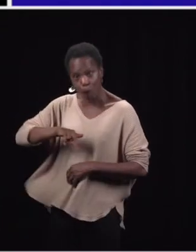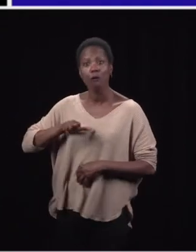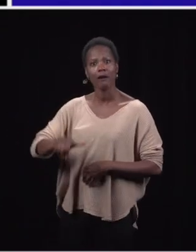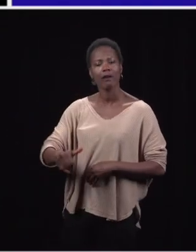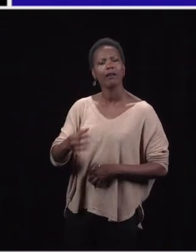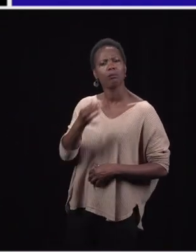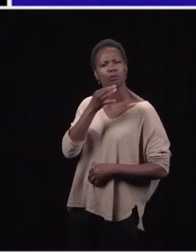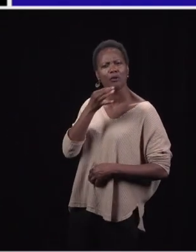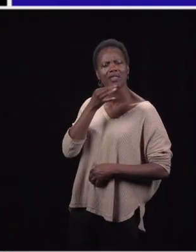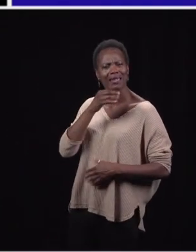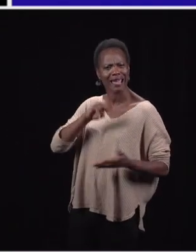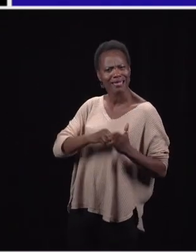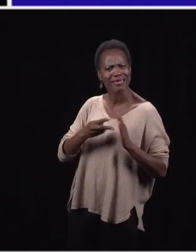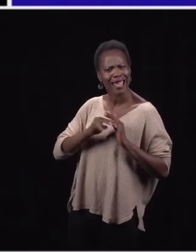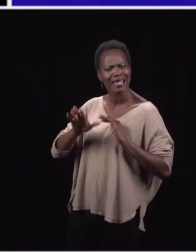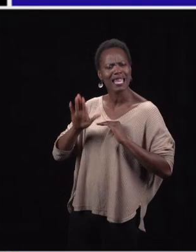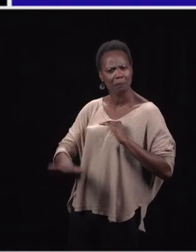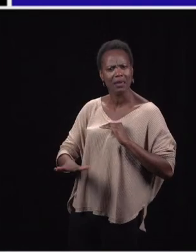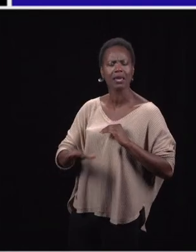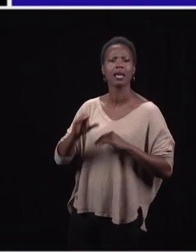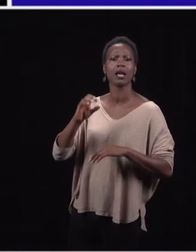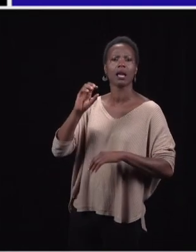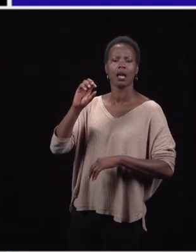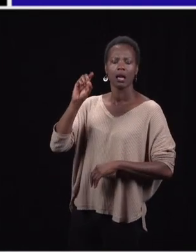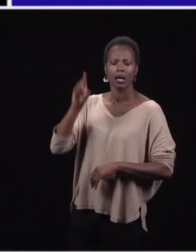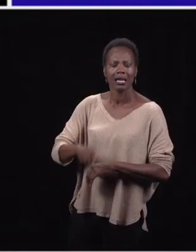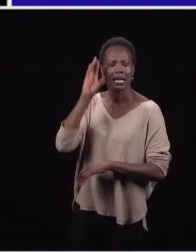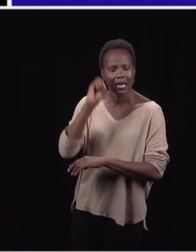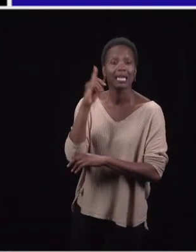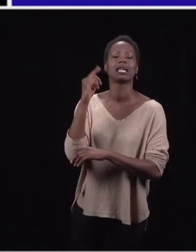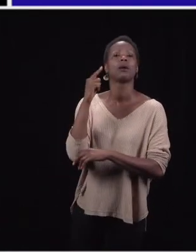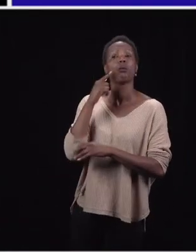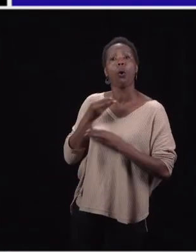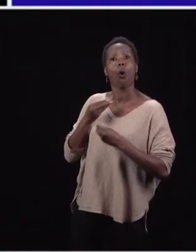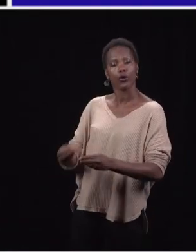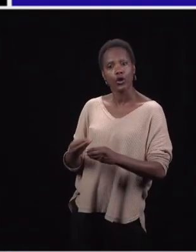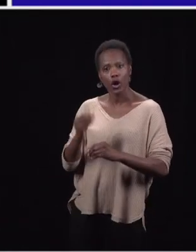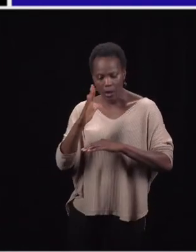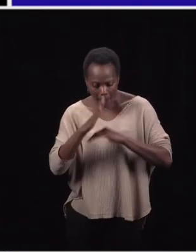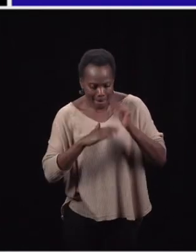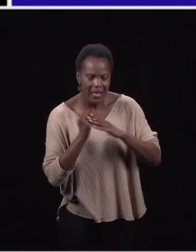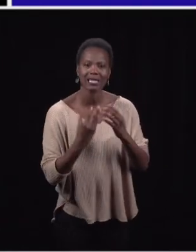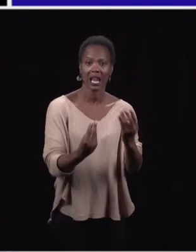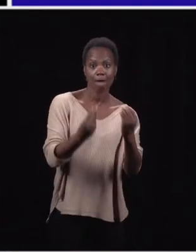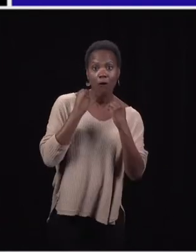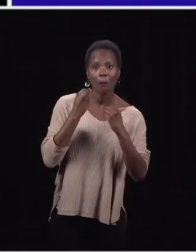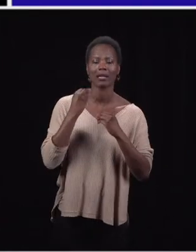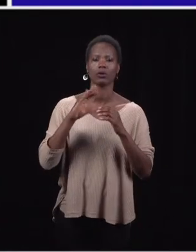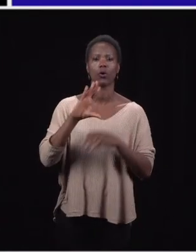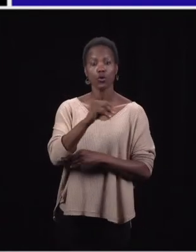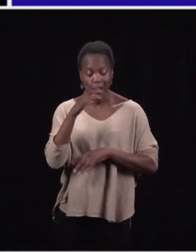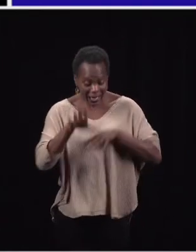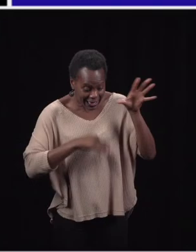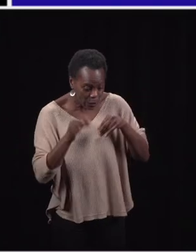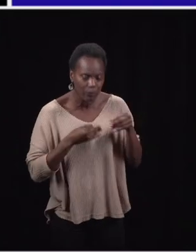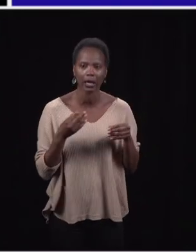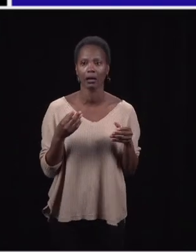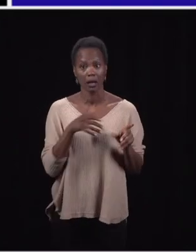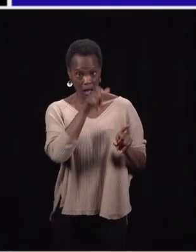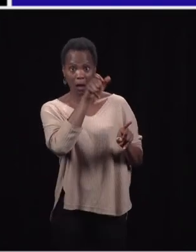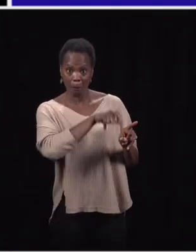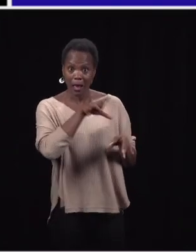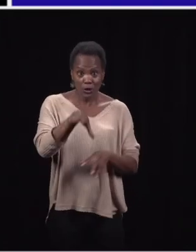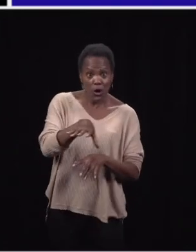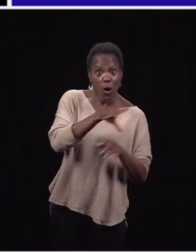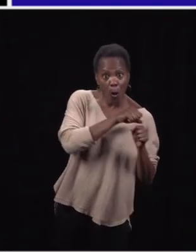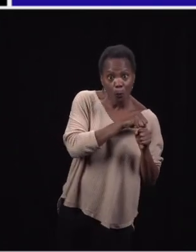d'AXA France pour vous permettre de découvrir les métiers et les formations du numérique oui son futur employeur se faire référencer